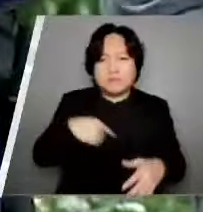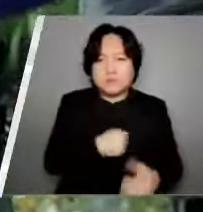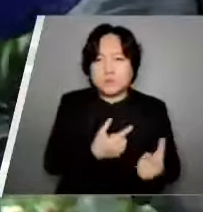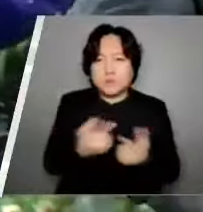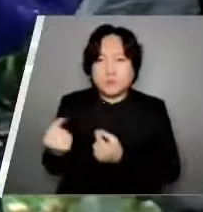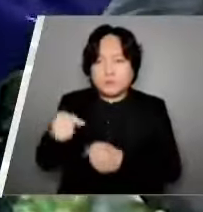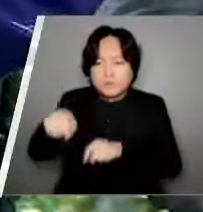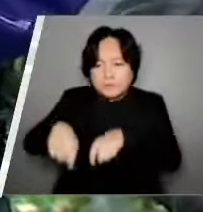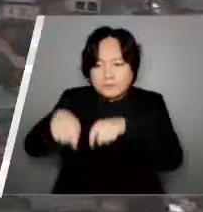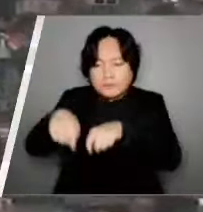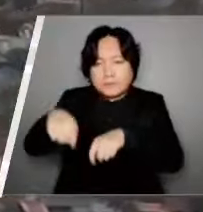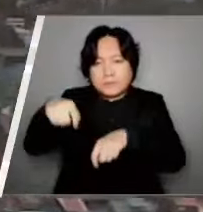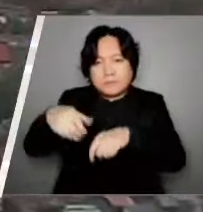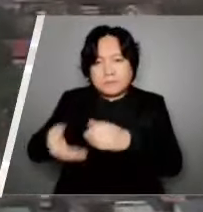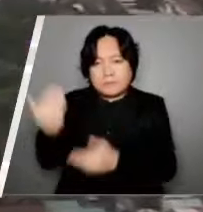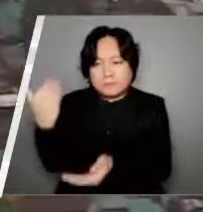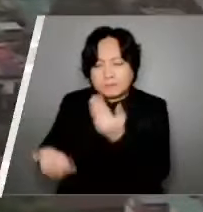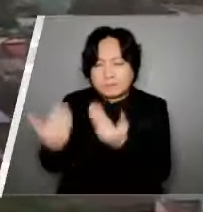cadaver.